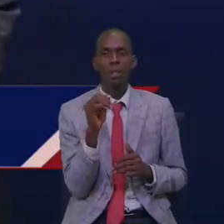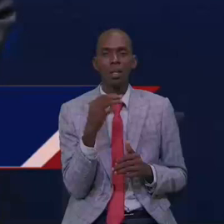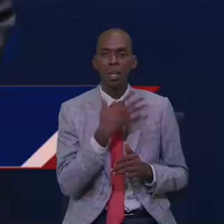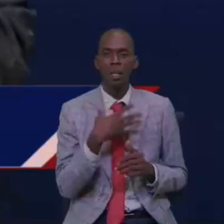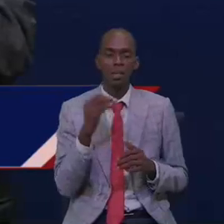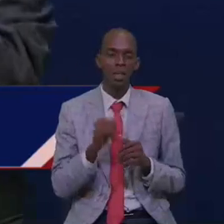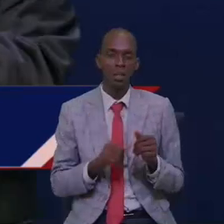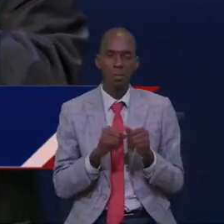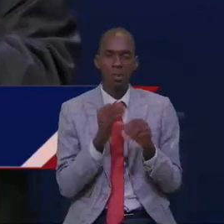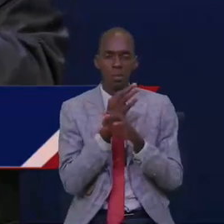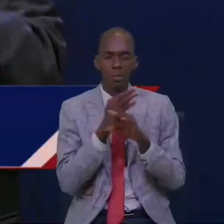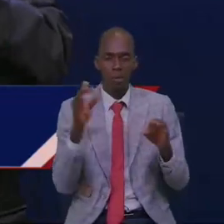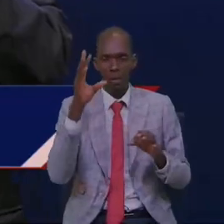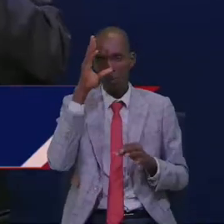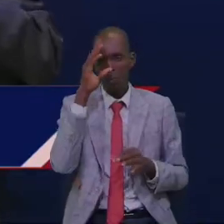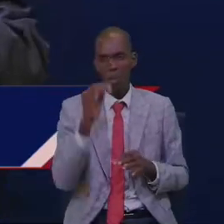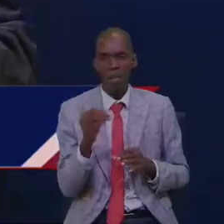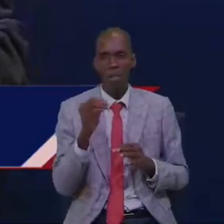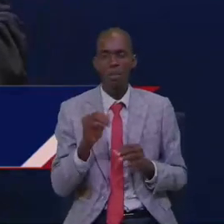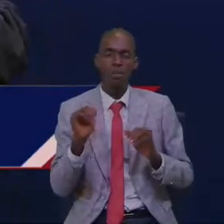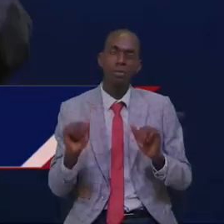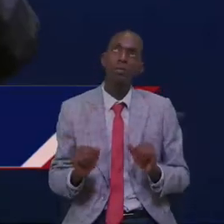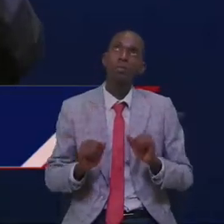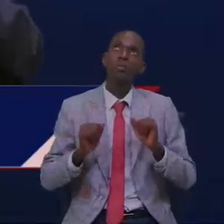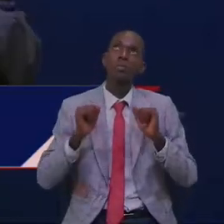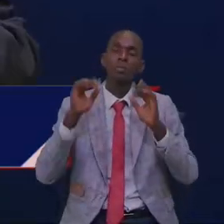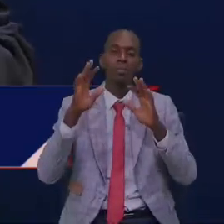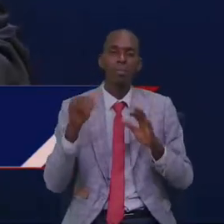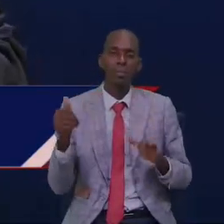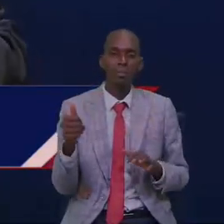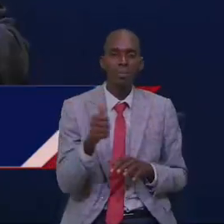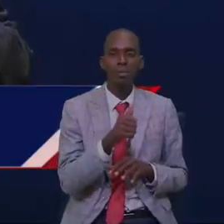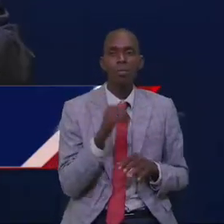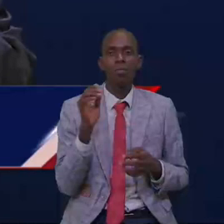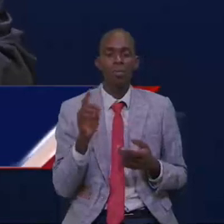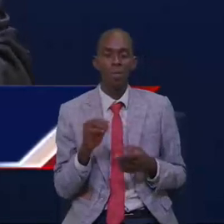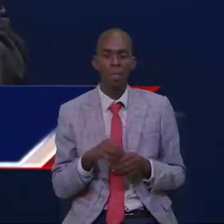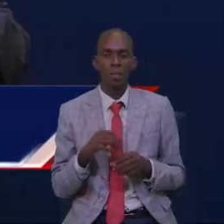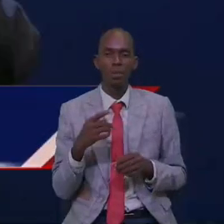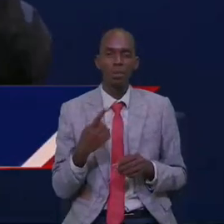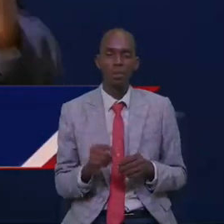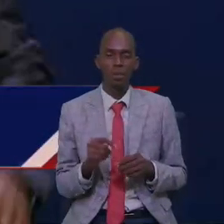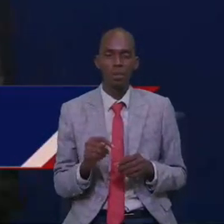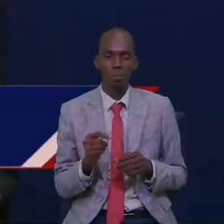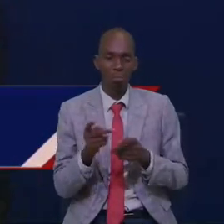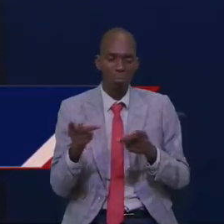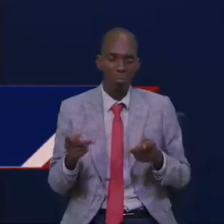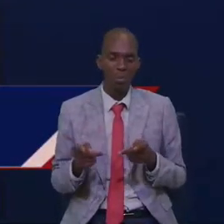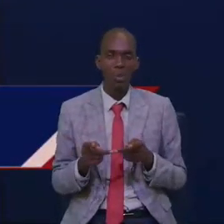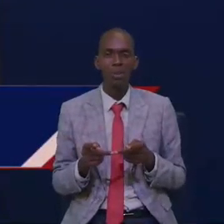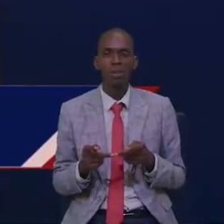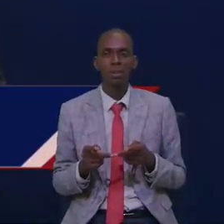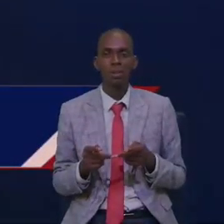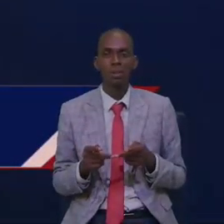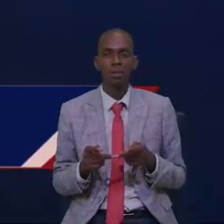se cachèrent dans les cavernes et dans les rochers des montagnes.